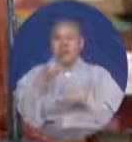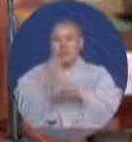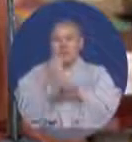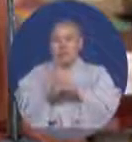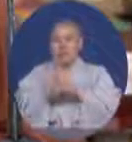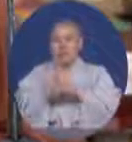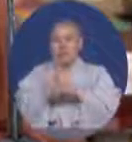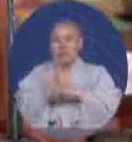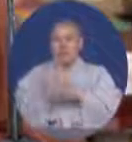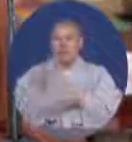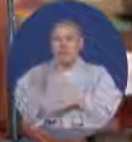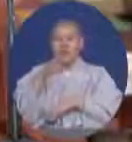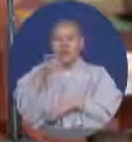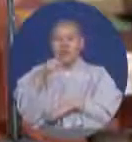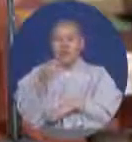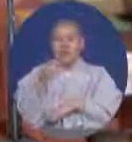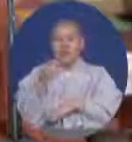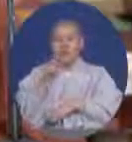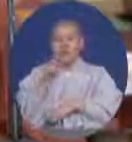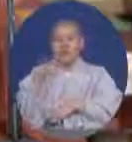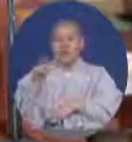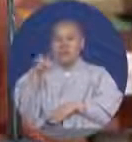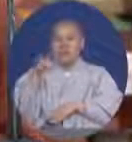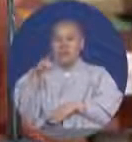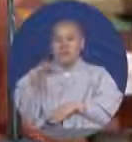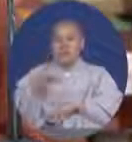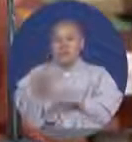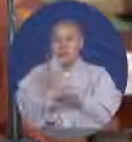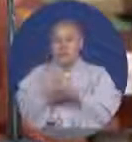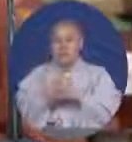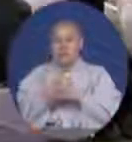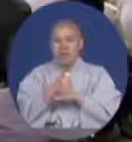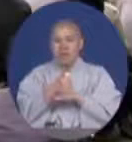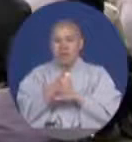상주일체 승가야중까지 하고 뭐라 그러죠?